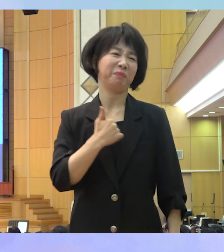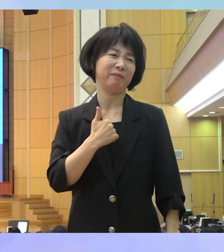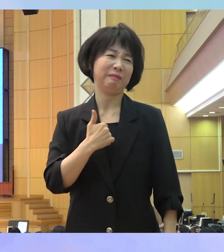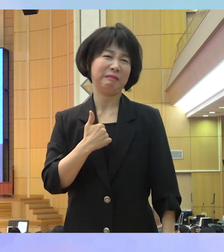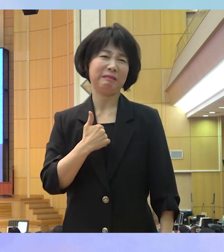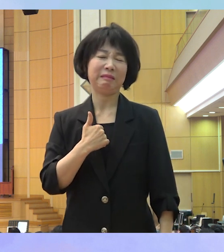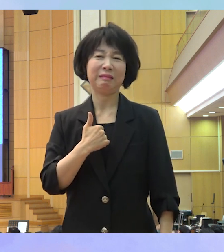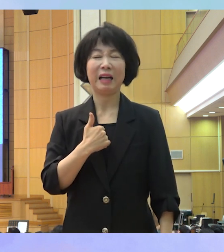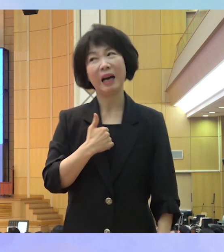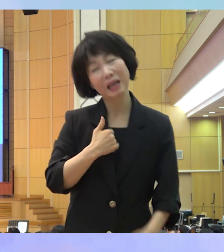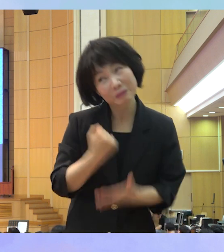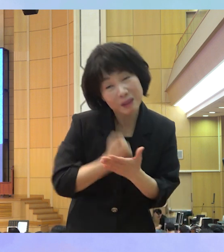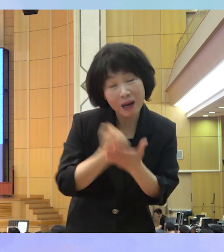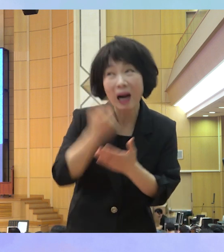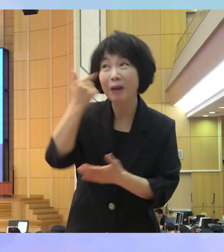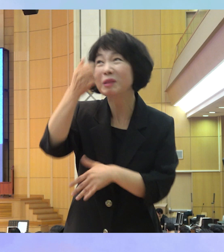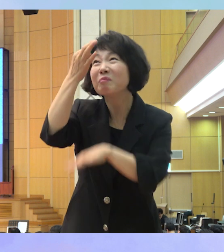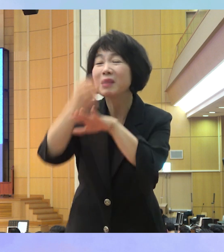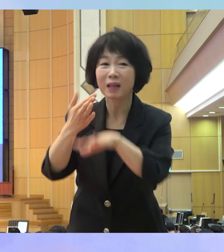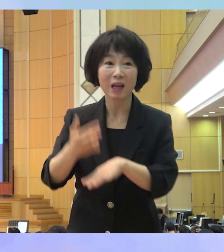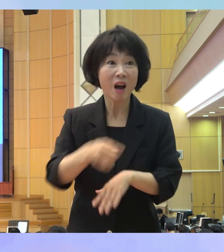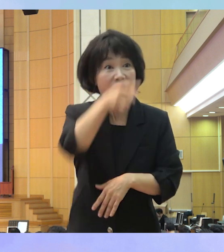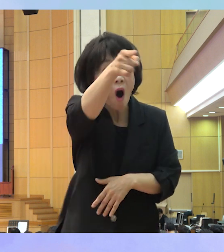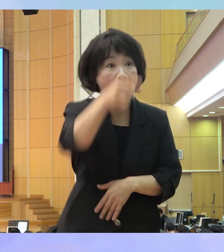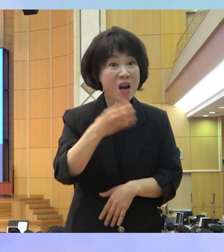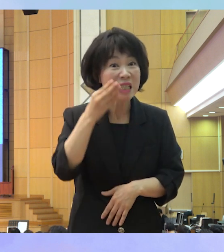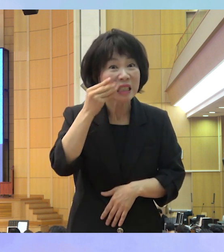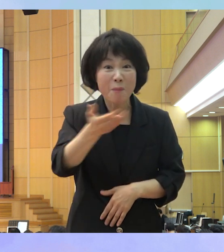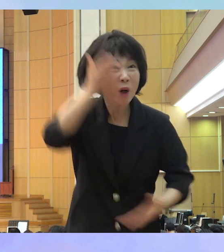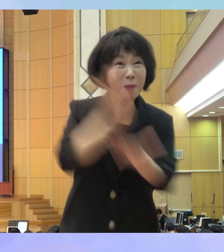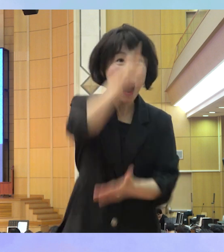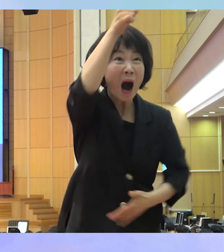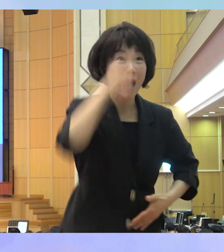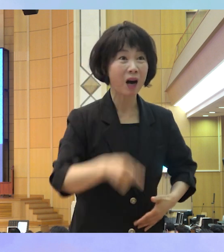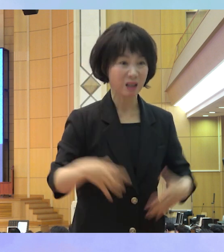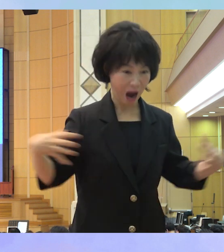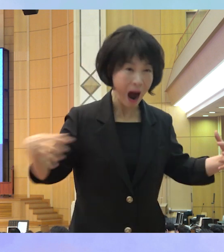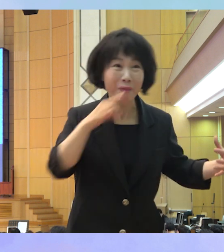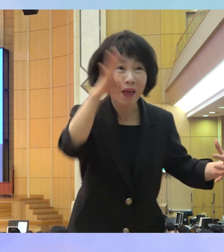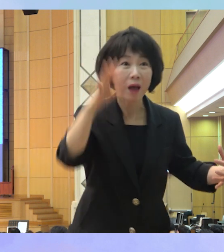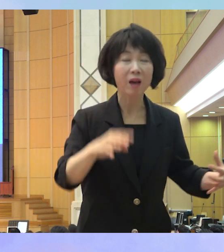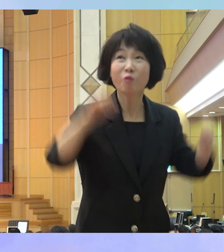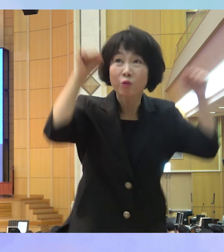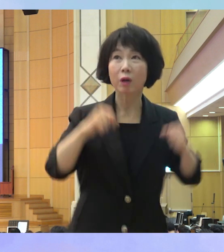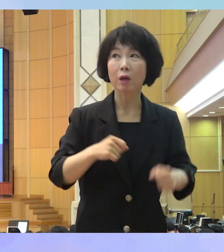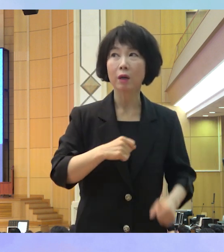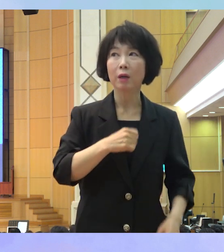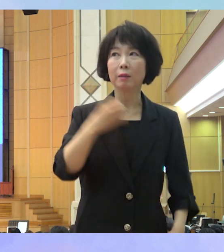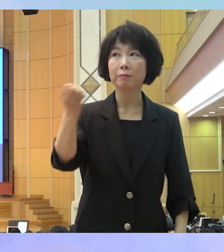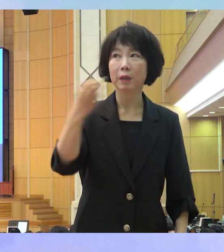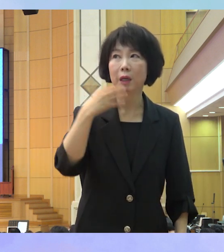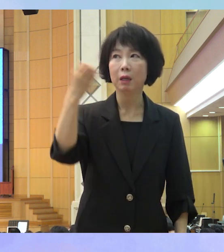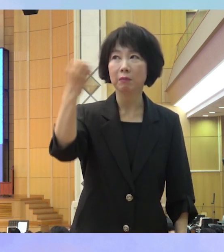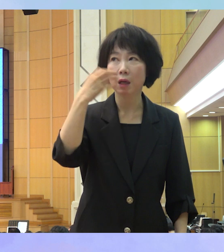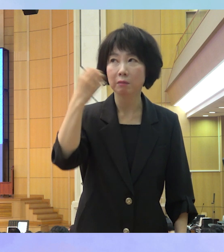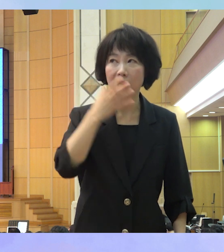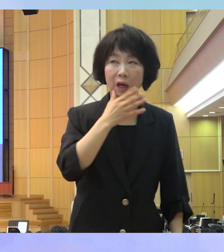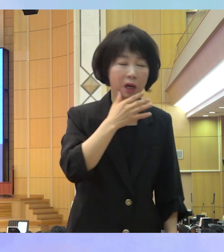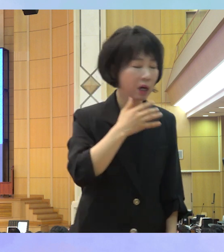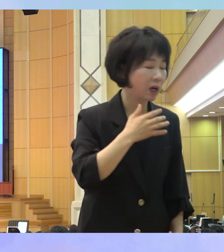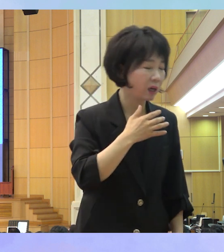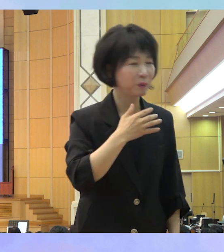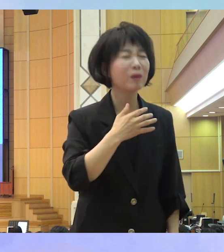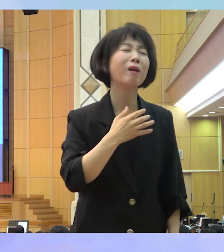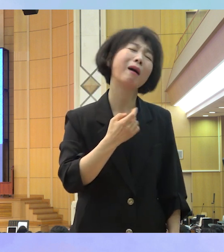볼 때마다 항상 뭐 기름기 있는 거 좀 적게 먹고, 그 자녀된 사람들이 우리